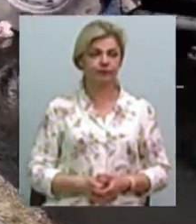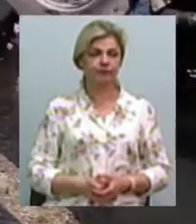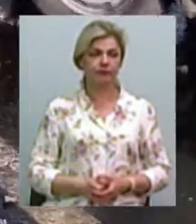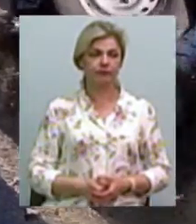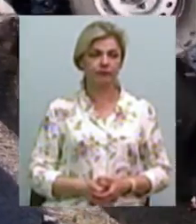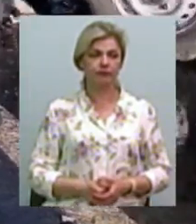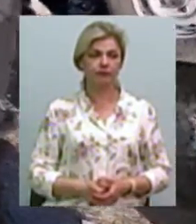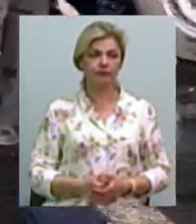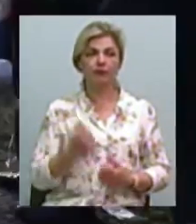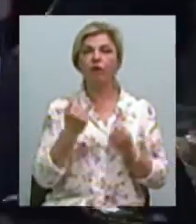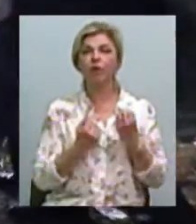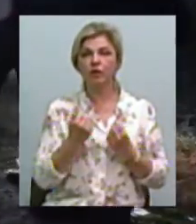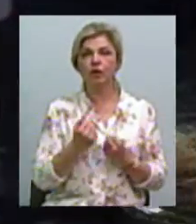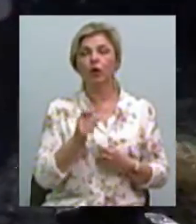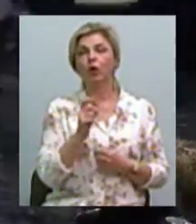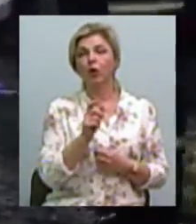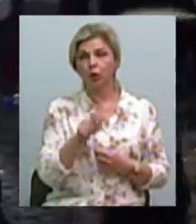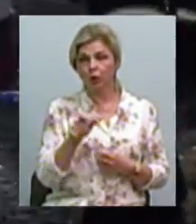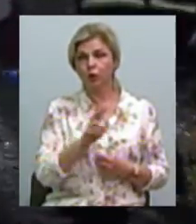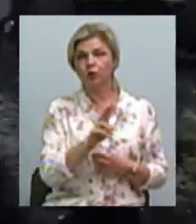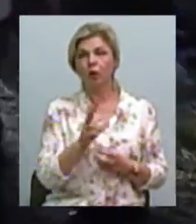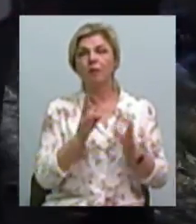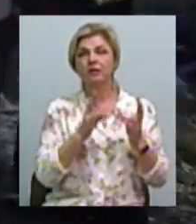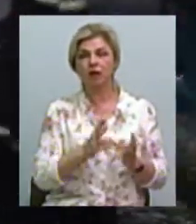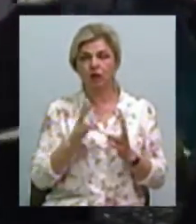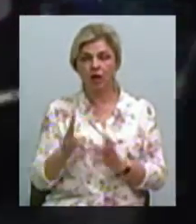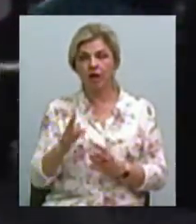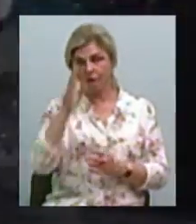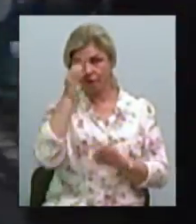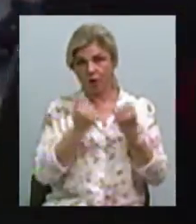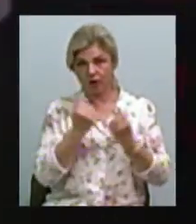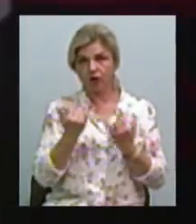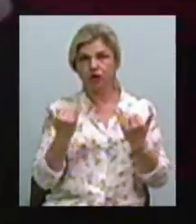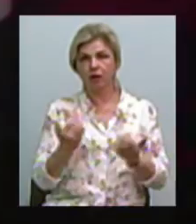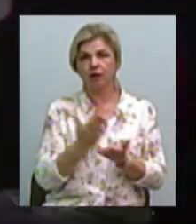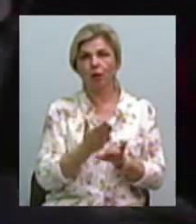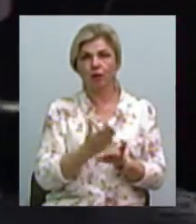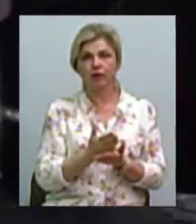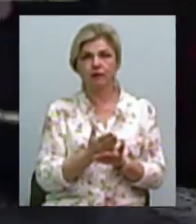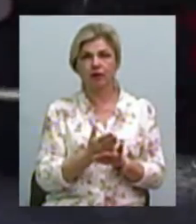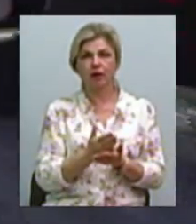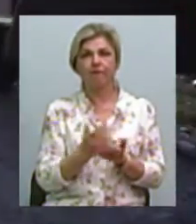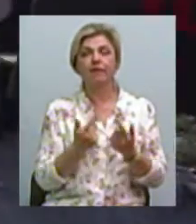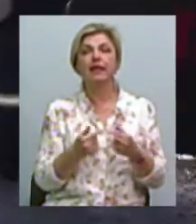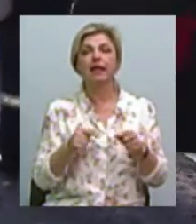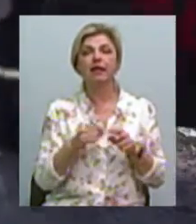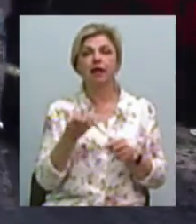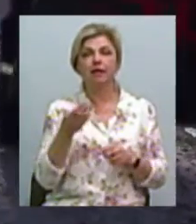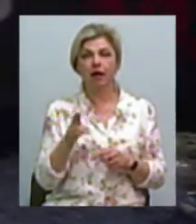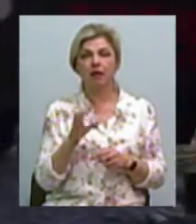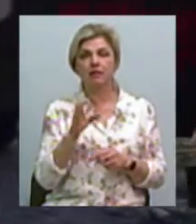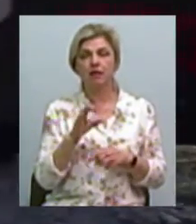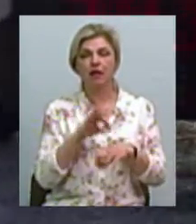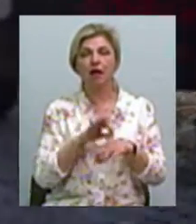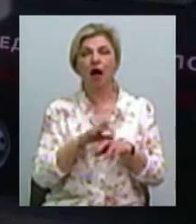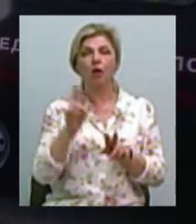Водії, які постраждали, він знаходиться зараз у відділенні з